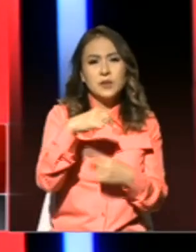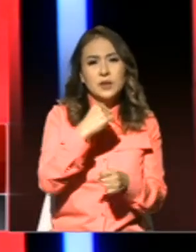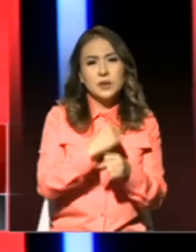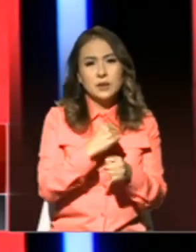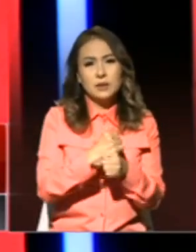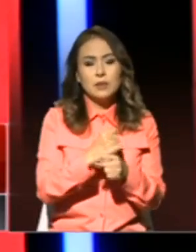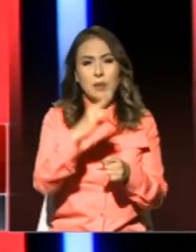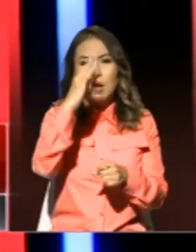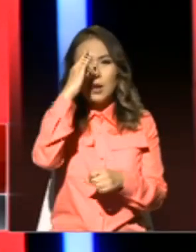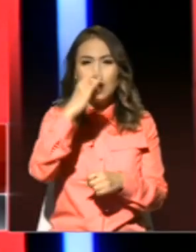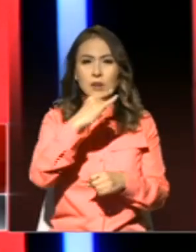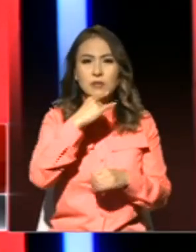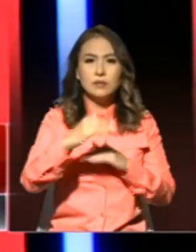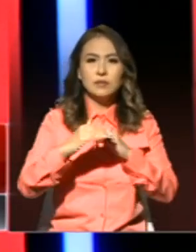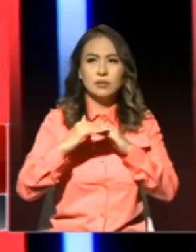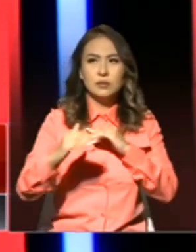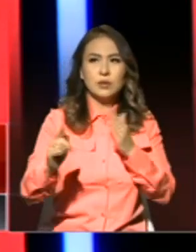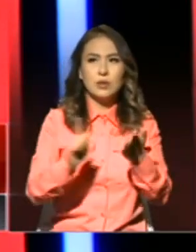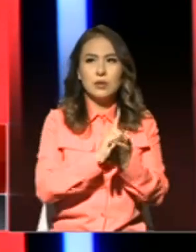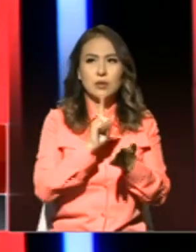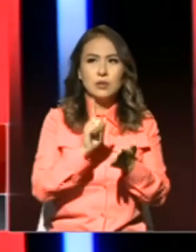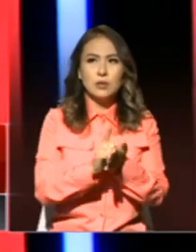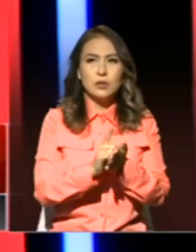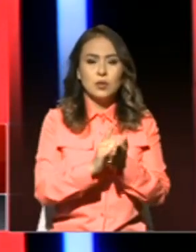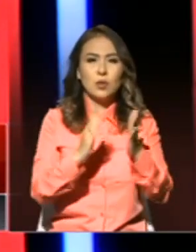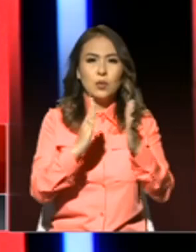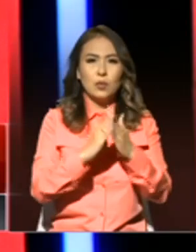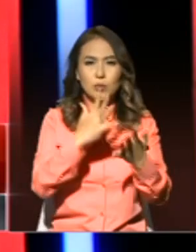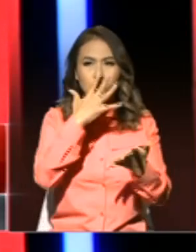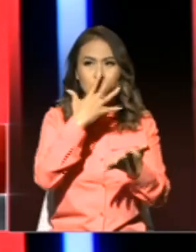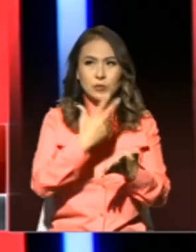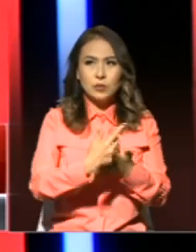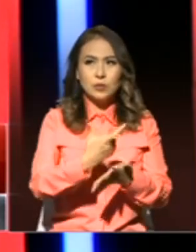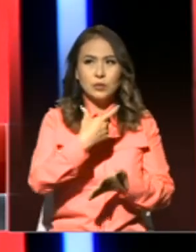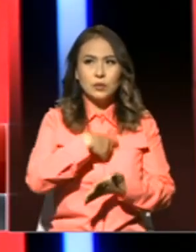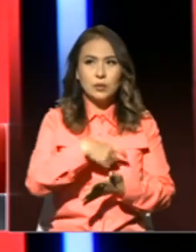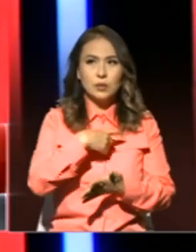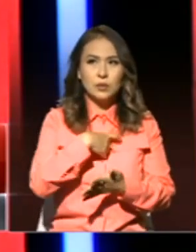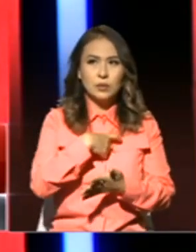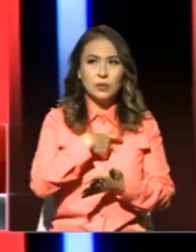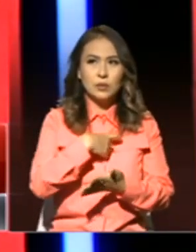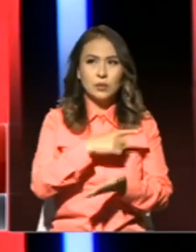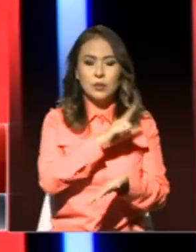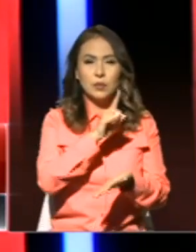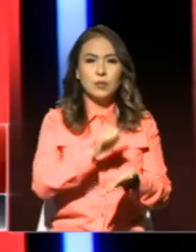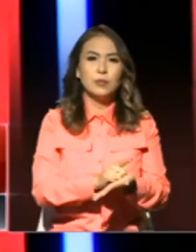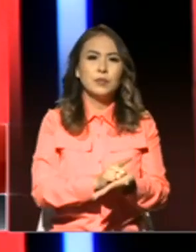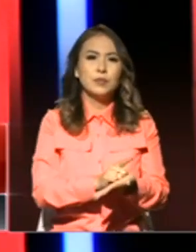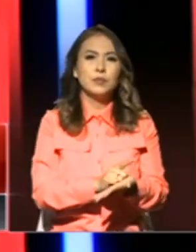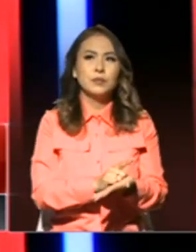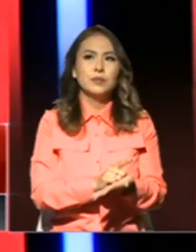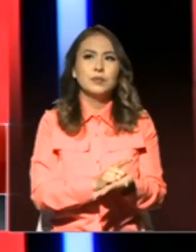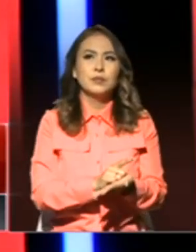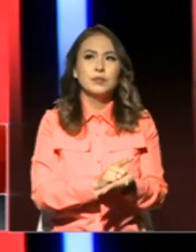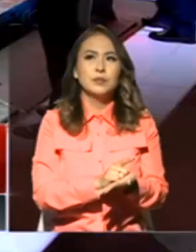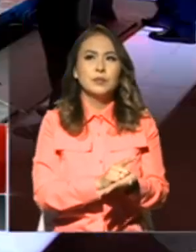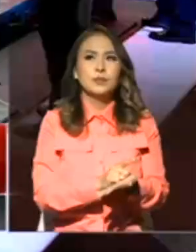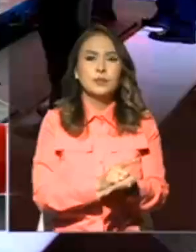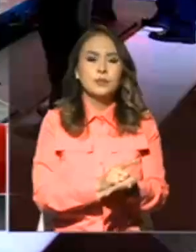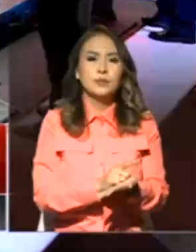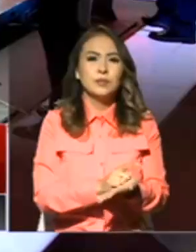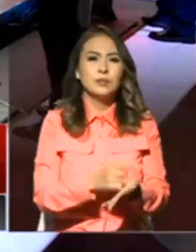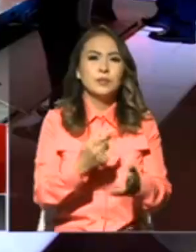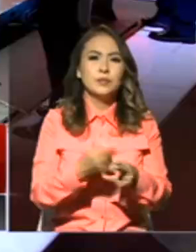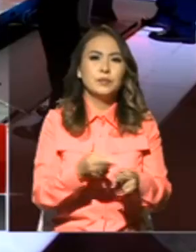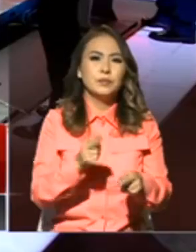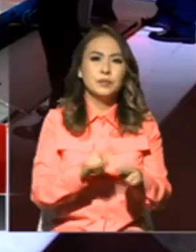деген сияқты. Бірақ қазақтың менталитетінде баспана өз үйім, кең сарайдай боз үйім дейміз, иә? Өз үйім, кең сарайдай боз үйім дейміз.